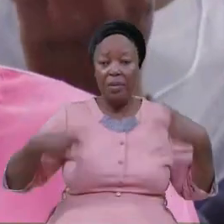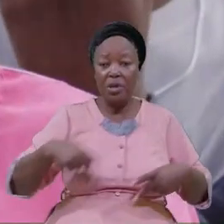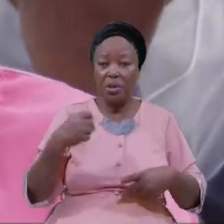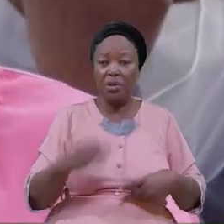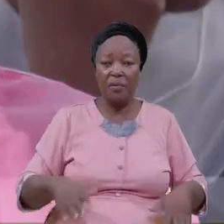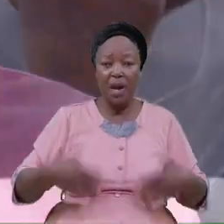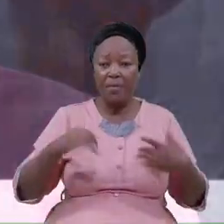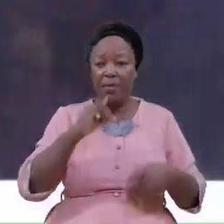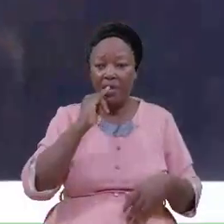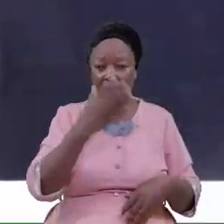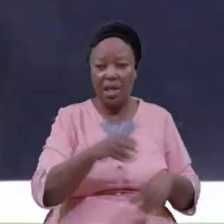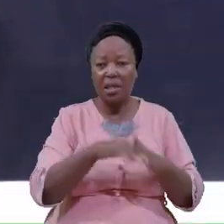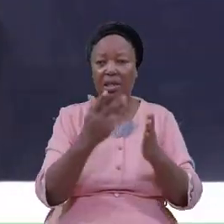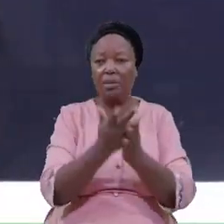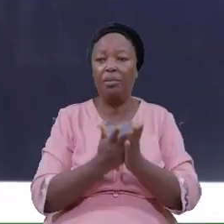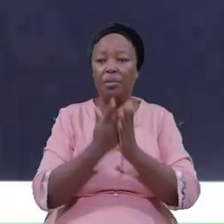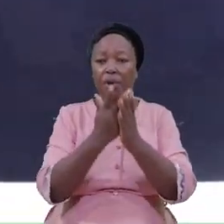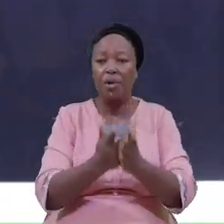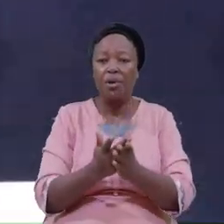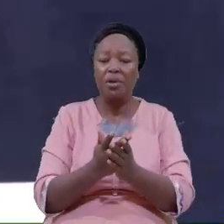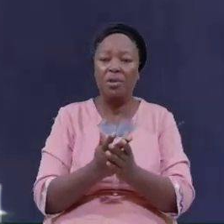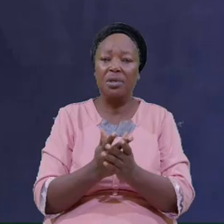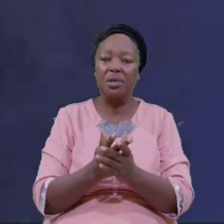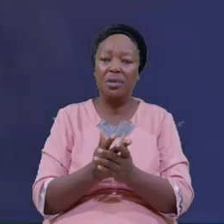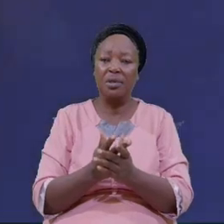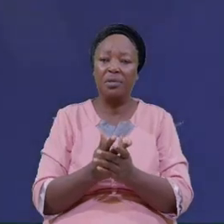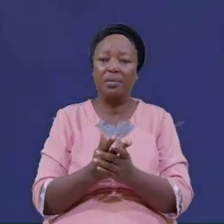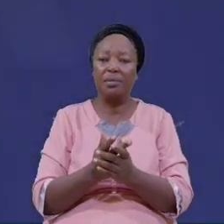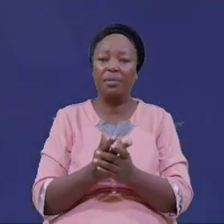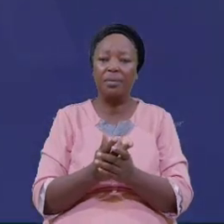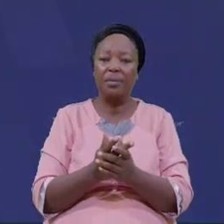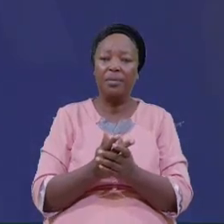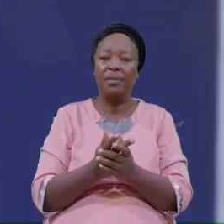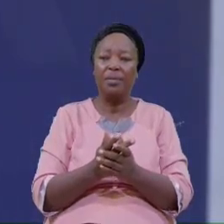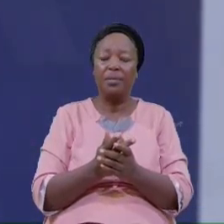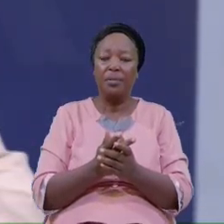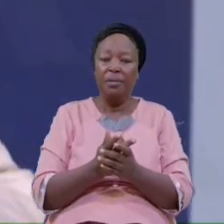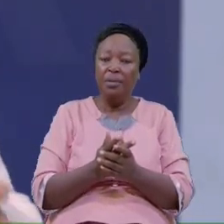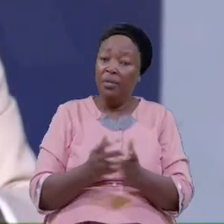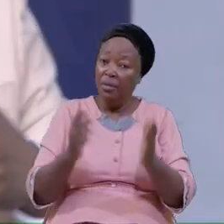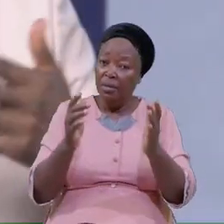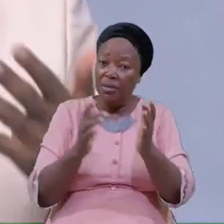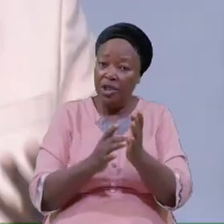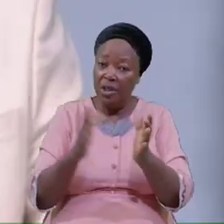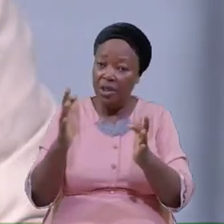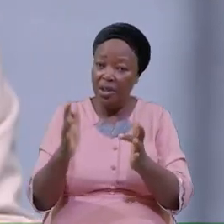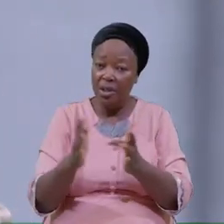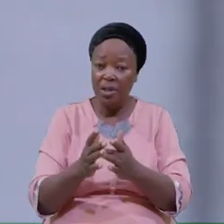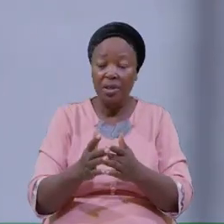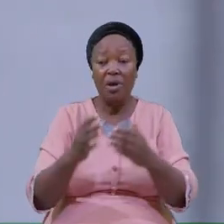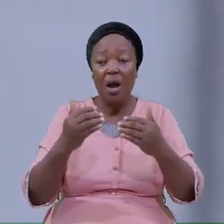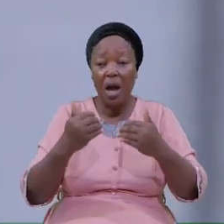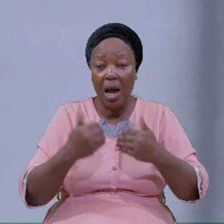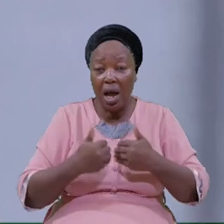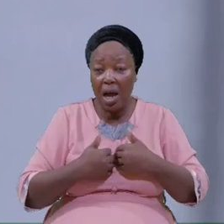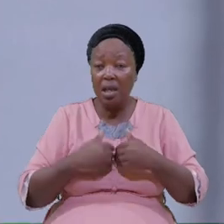c'est ce qu'ils font toujours. Ils sont allés vers le Seigneur, l'ont réveillé. Maître, ne t'inquiète-tu pas de ce que nous Jesus avons péri. Alors que le maître de la vie était là. Peace. Jésus